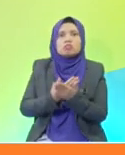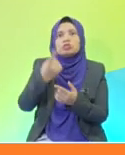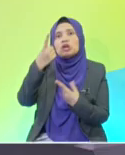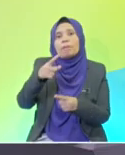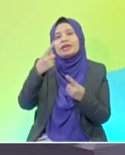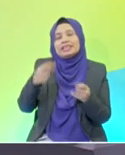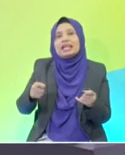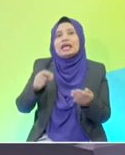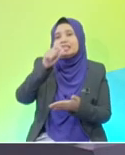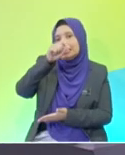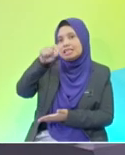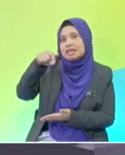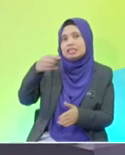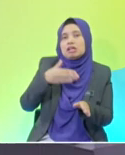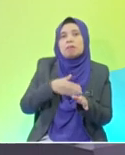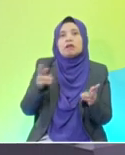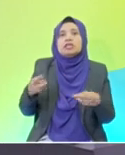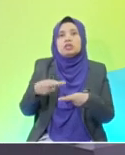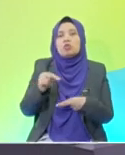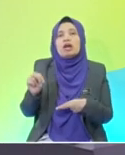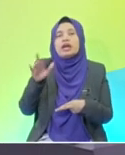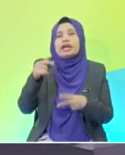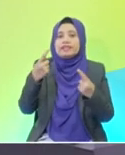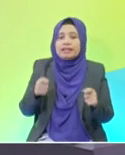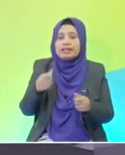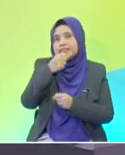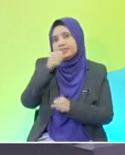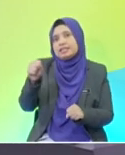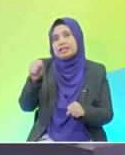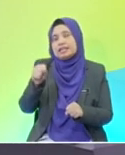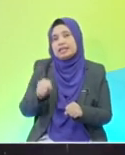ditanda di ruangan jawaban yang telah disediakan